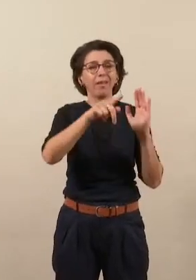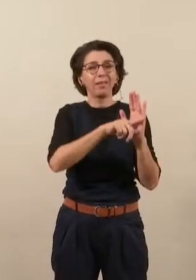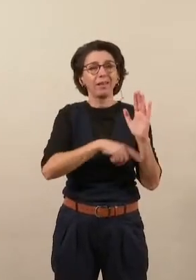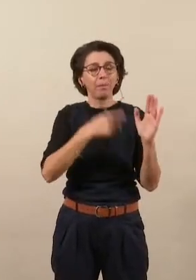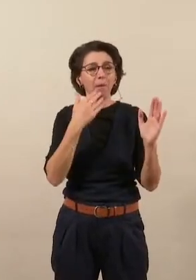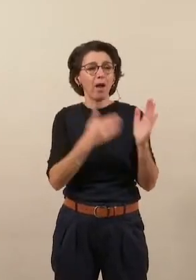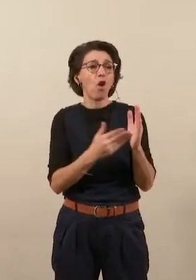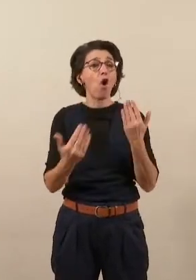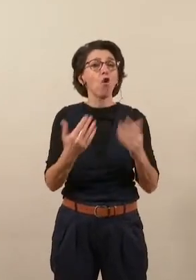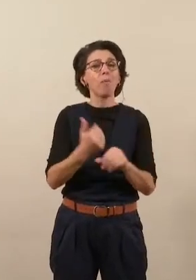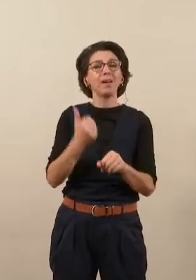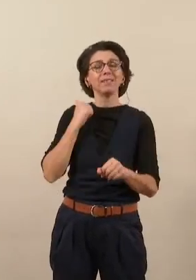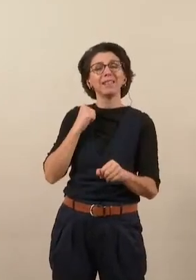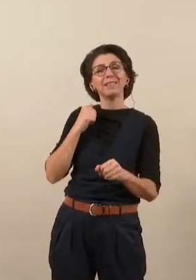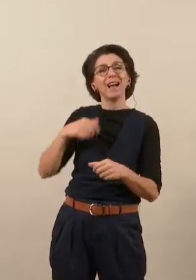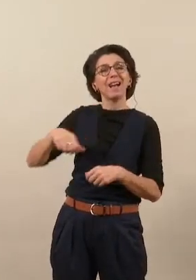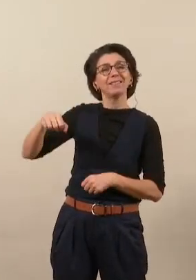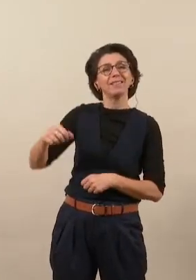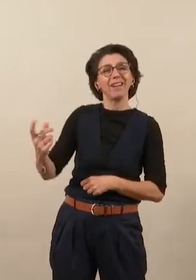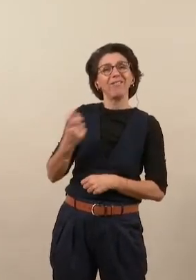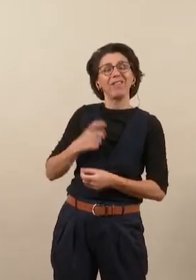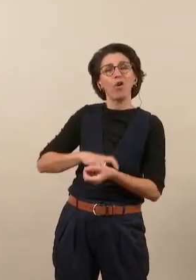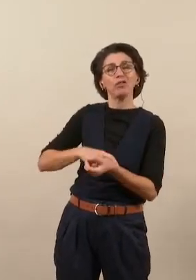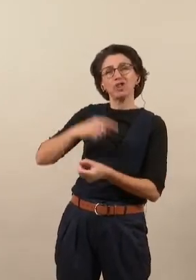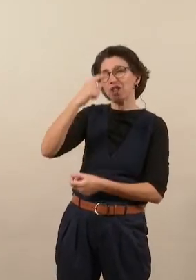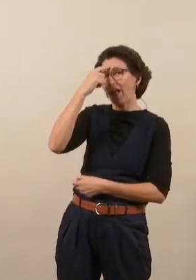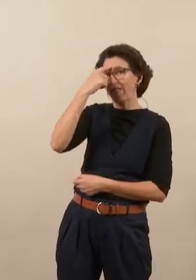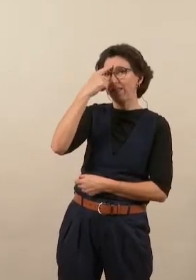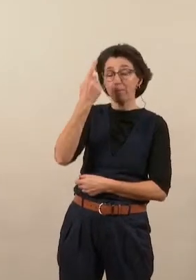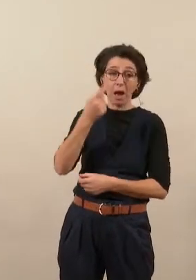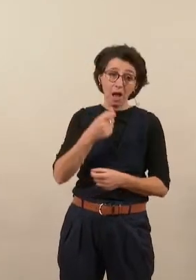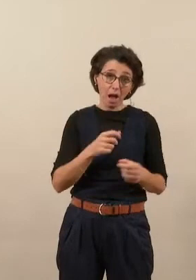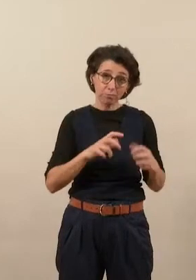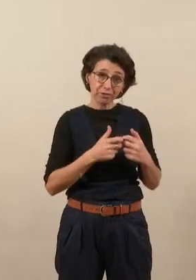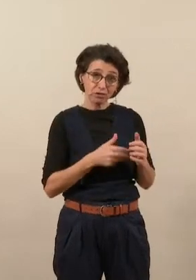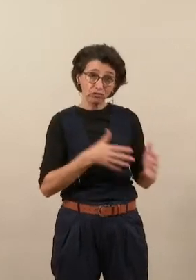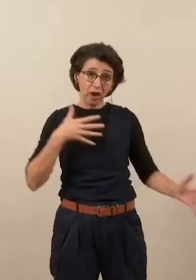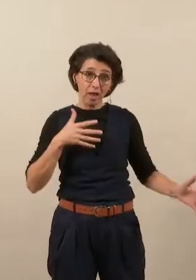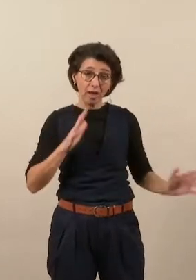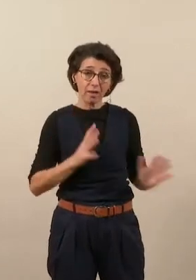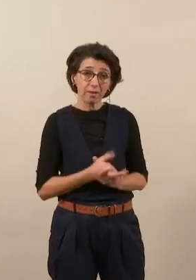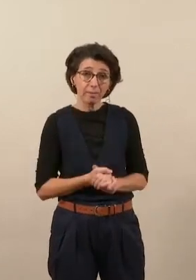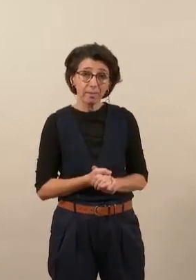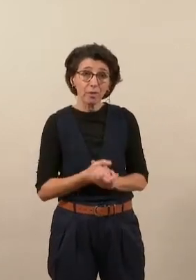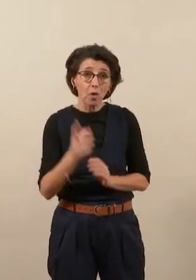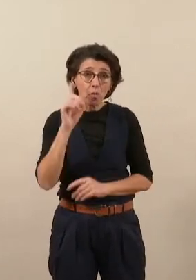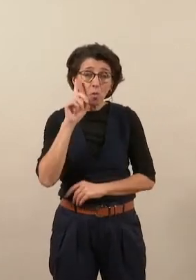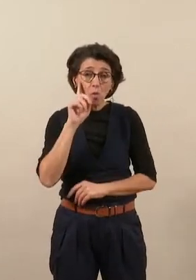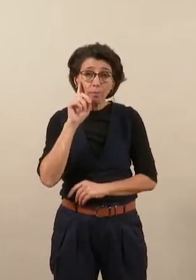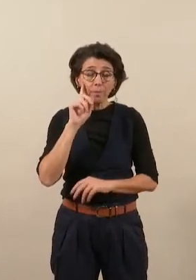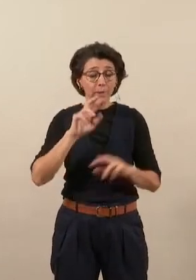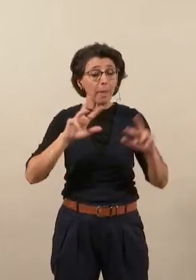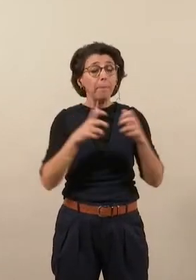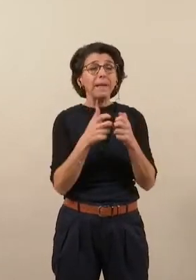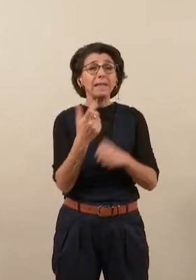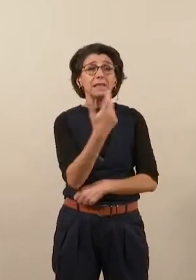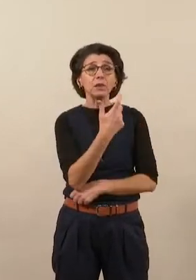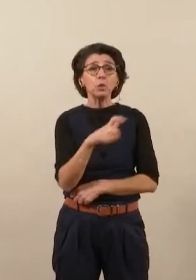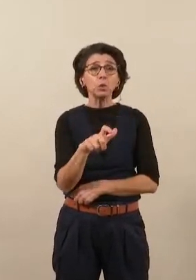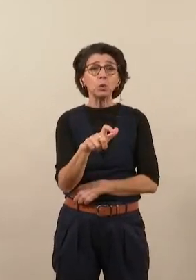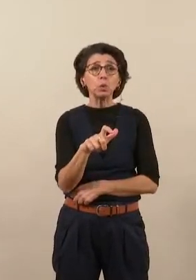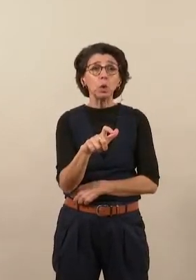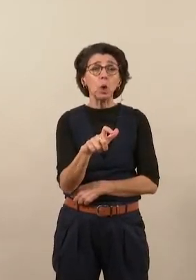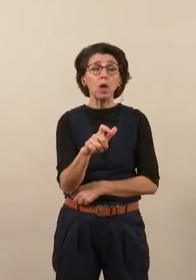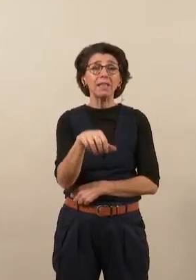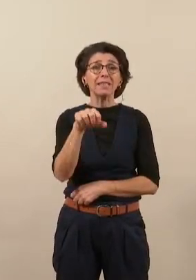l'an dernier, mais sans doute beaucoup plus onéreux aussi, puisque 200 sacs ont coûté 4 400